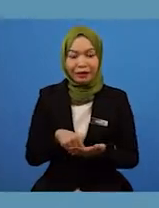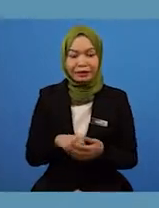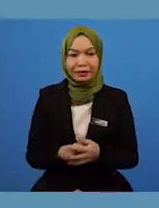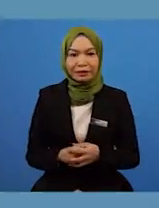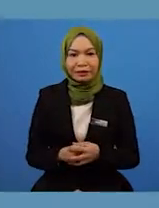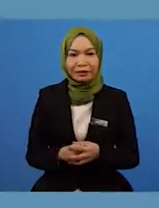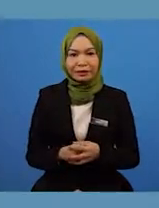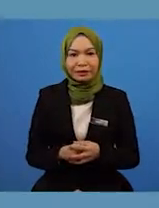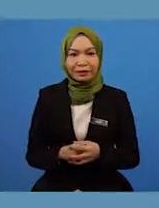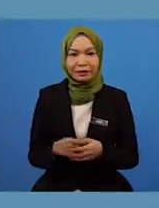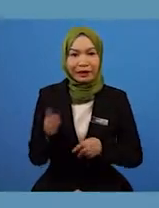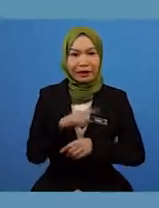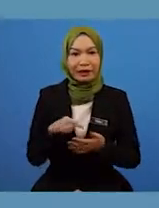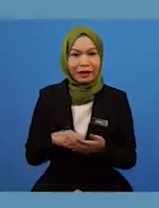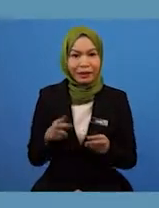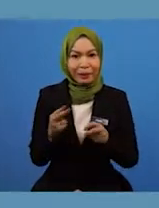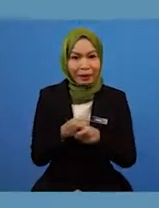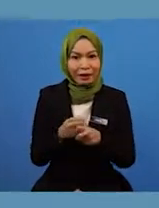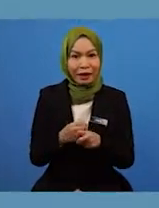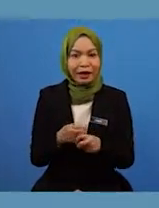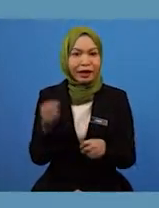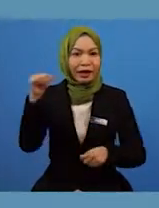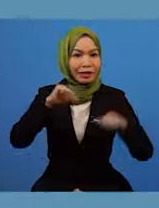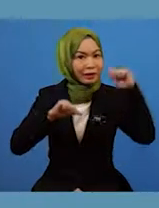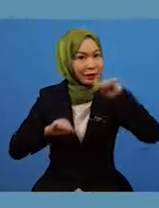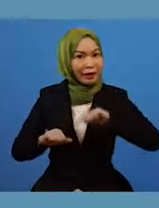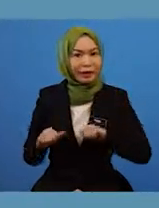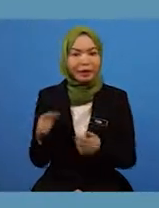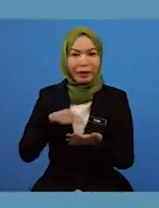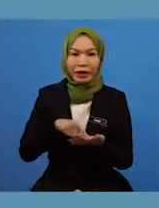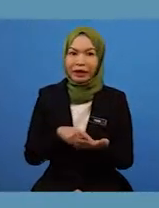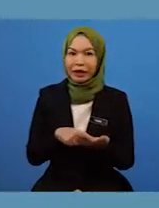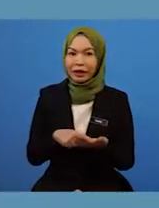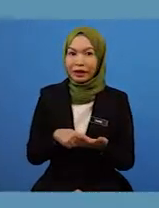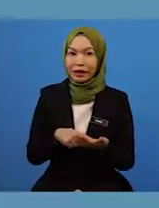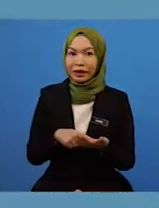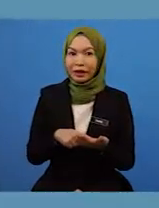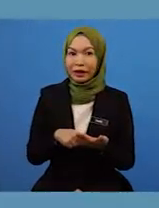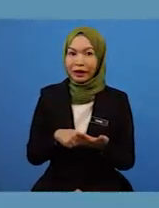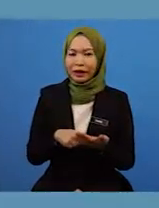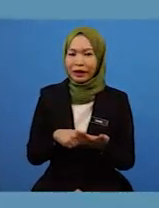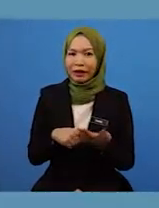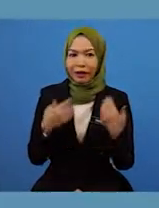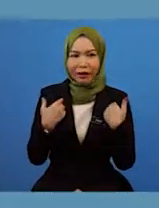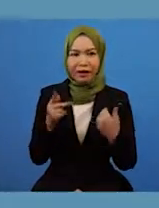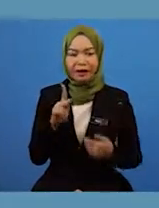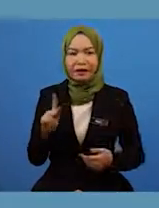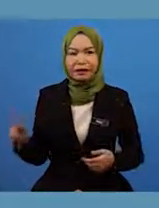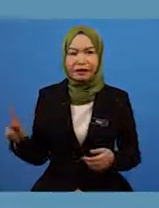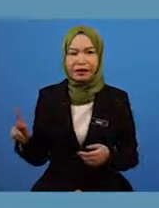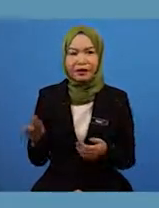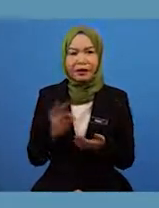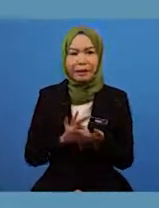Pernyataan masalah bagi eksperimen ini adalah, adakah bilangan atom karbon per